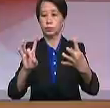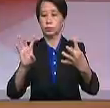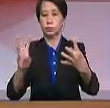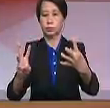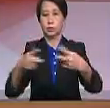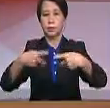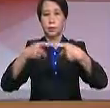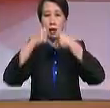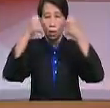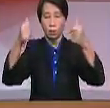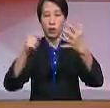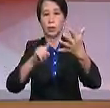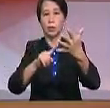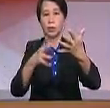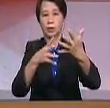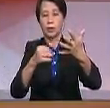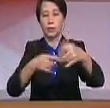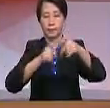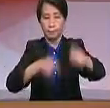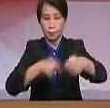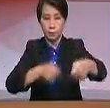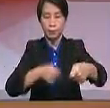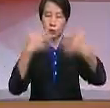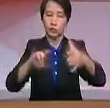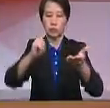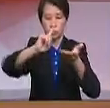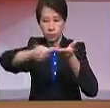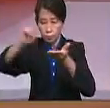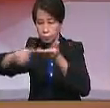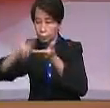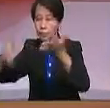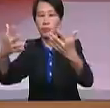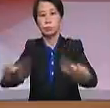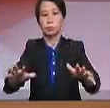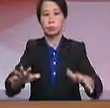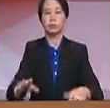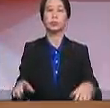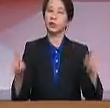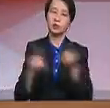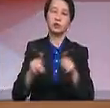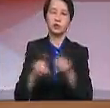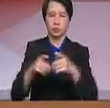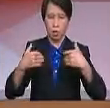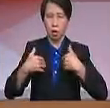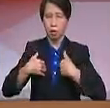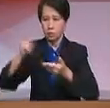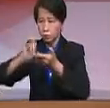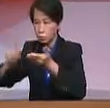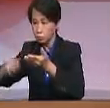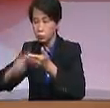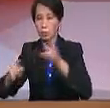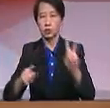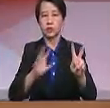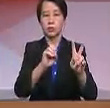2,286 pasar awam dan pasar tani telah diperiksa. Turut diperiksa adalah